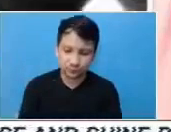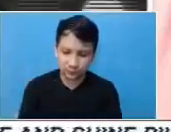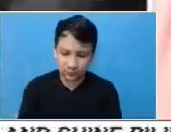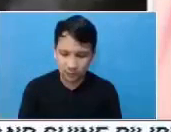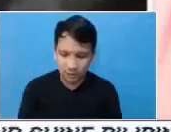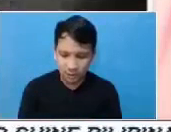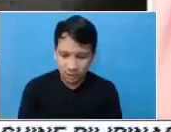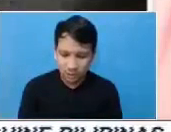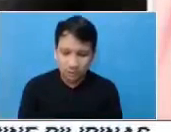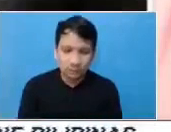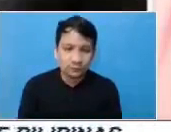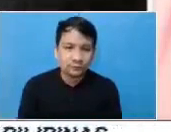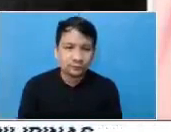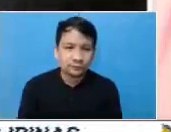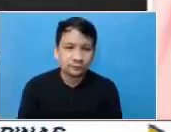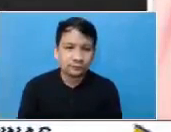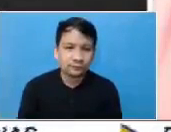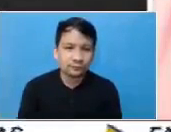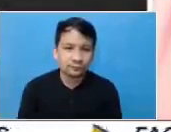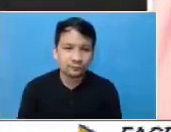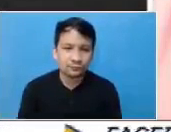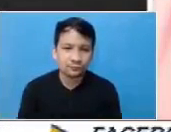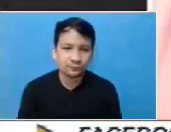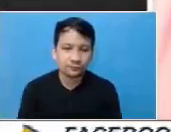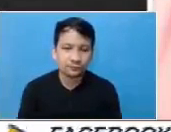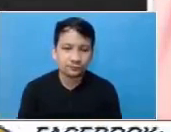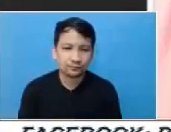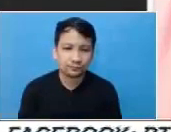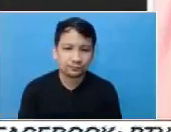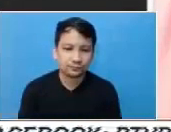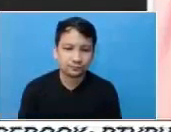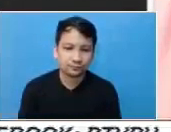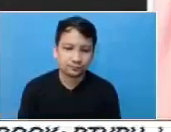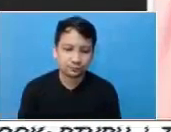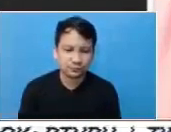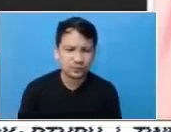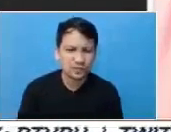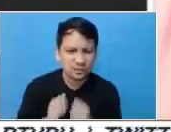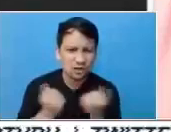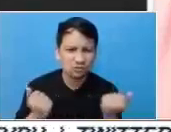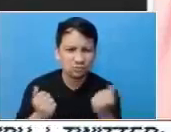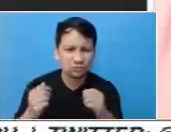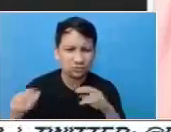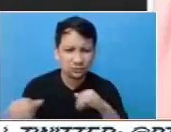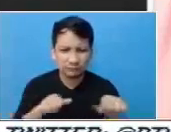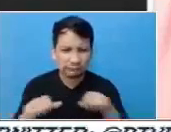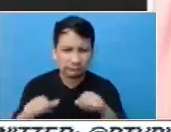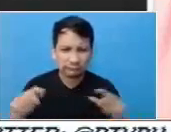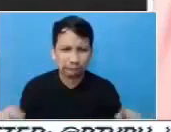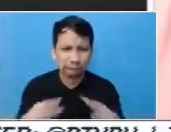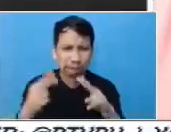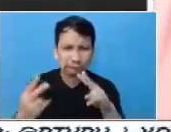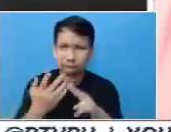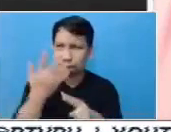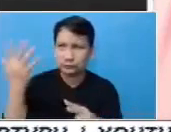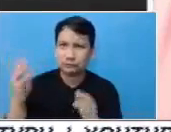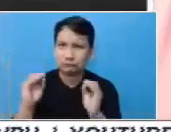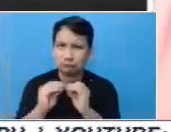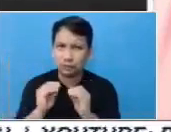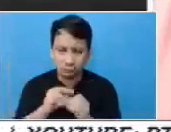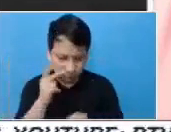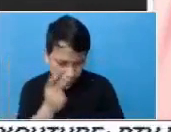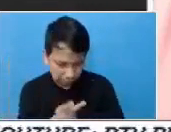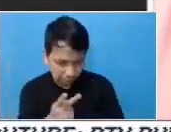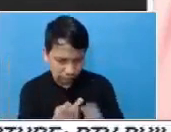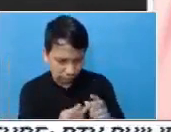po, dahil po sa paglalabas ng gas, ay nandyan yung posibilidad na magkaroon